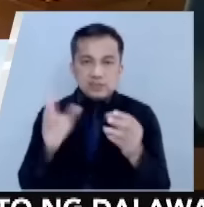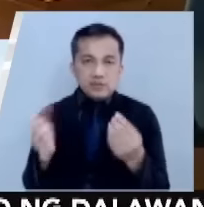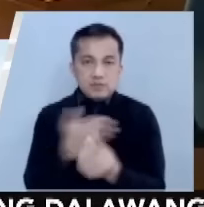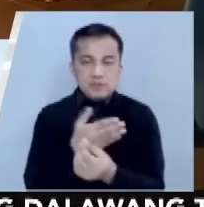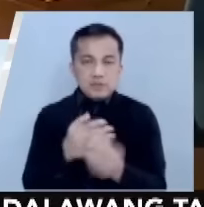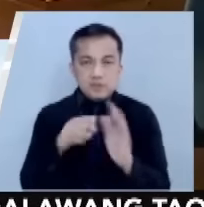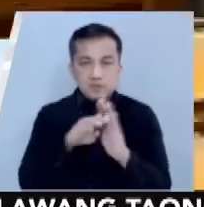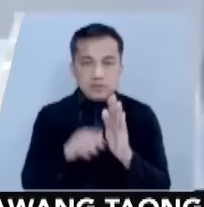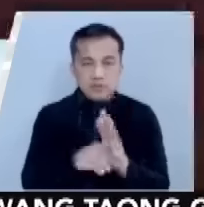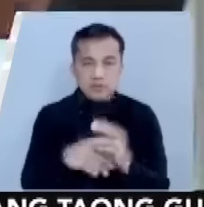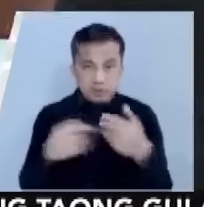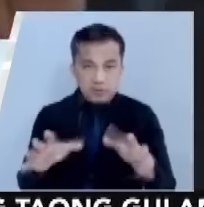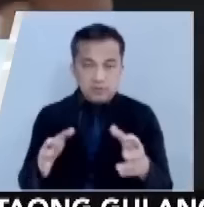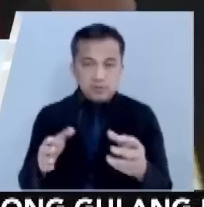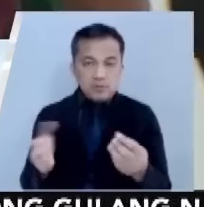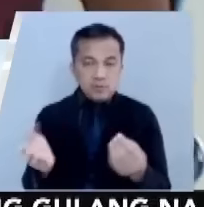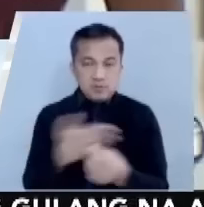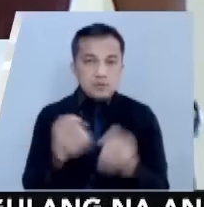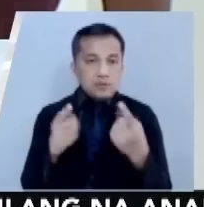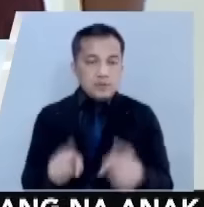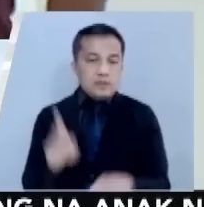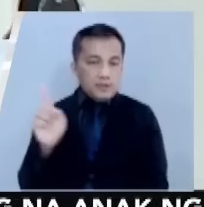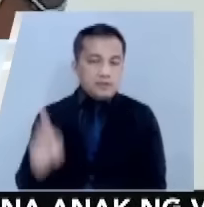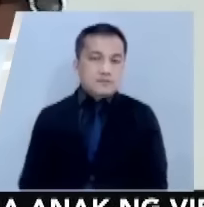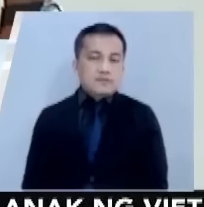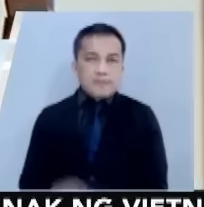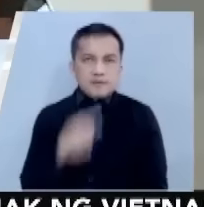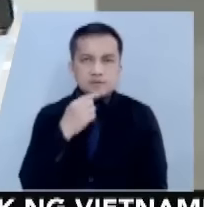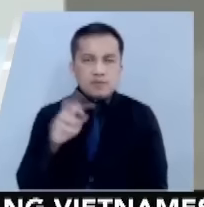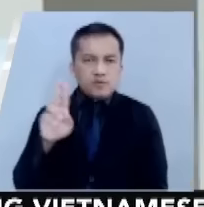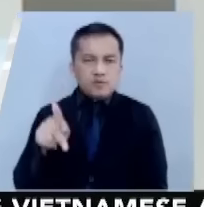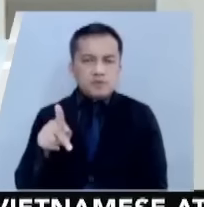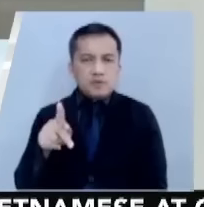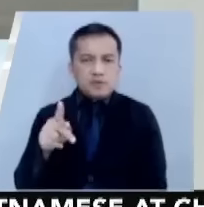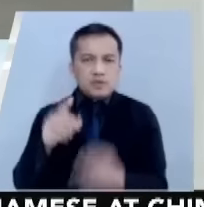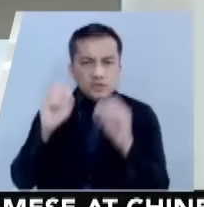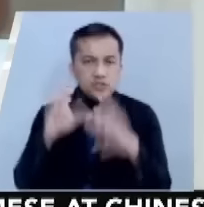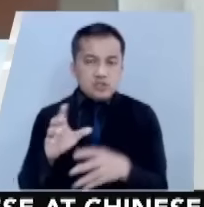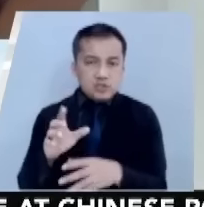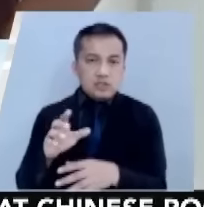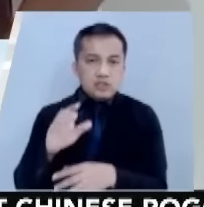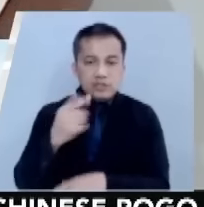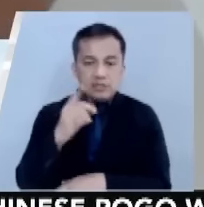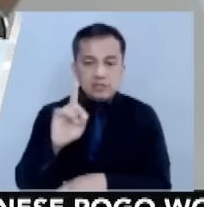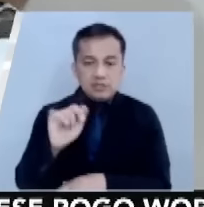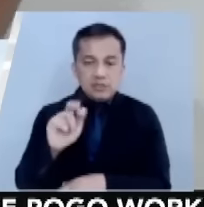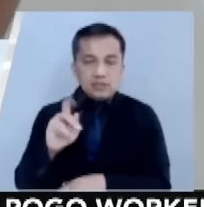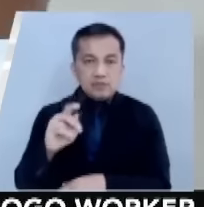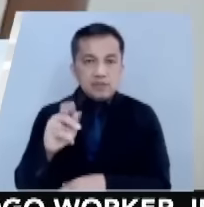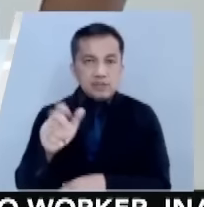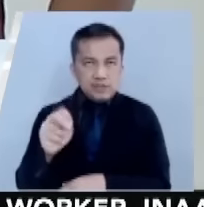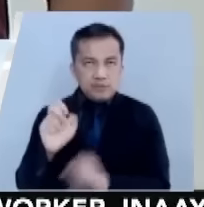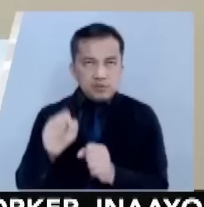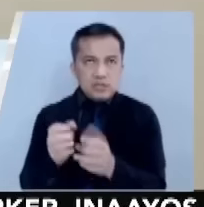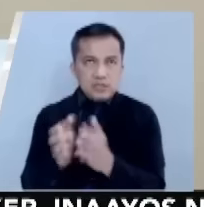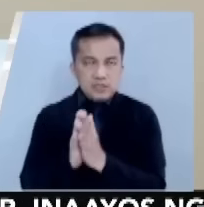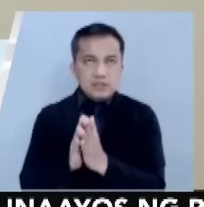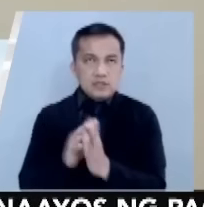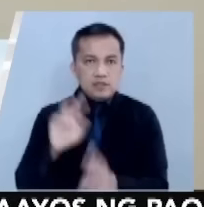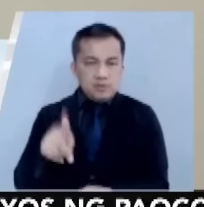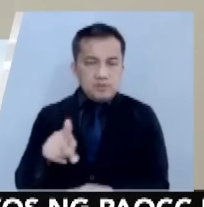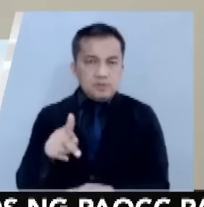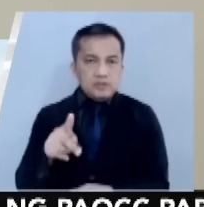ang impeachment kung mangyari yan. Pero tingin ni UP Law Professor Danggat Maitan, pwedeng hingin ni VP Sara na ulitin ang proseso.